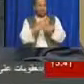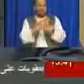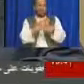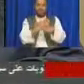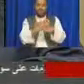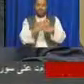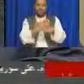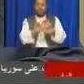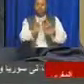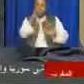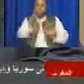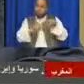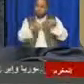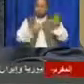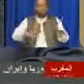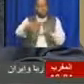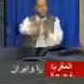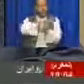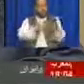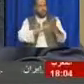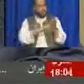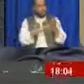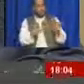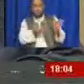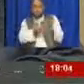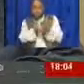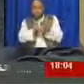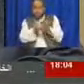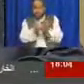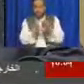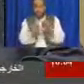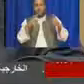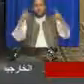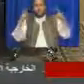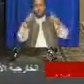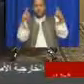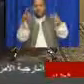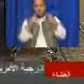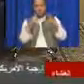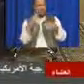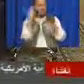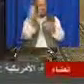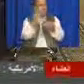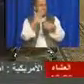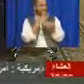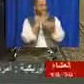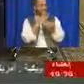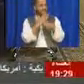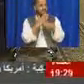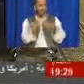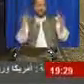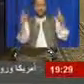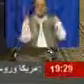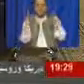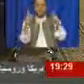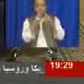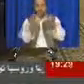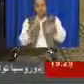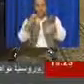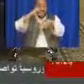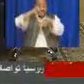بحيث ما يتركش الامور دائما تحصل توترات وتحصل تصادمات اسباب التوترات اسباب التوترات